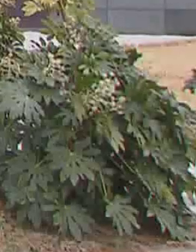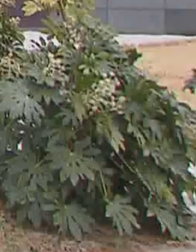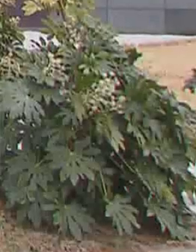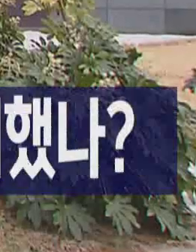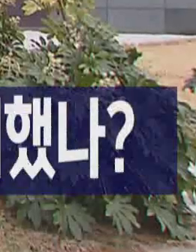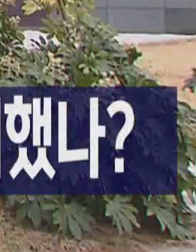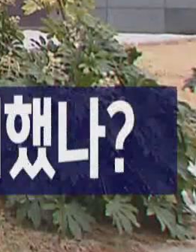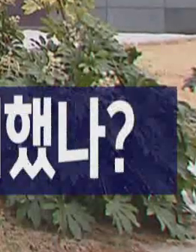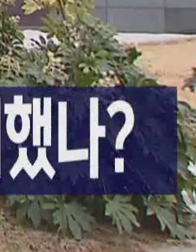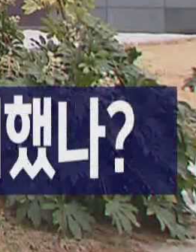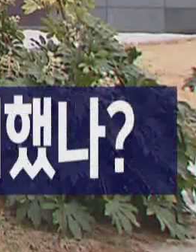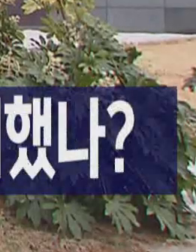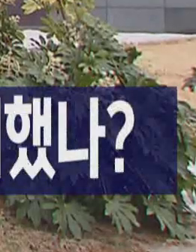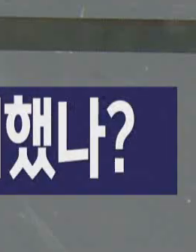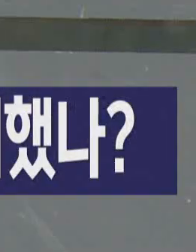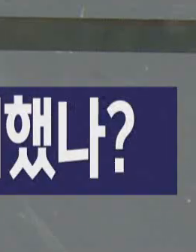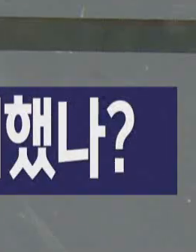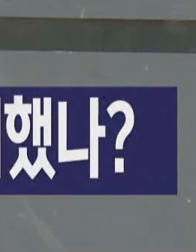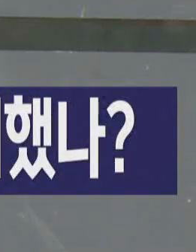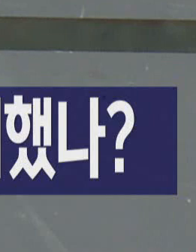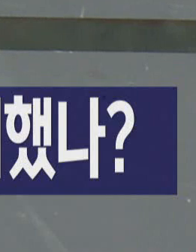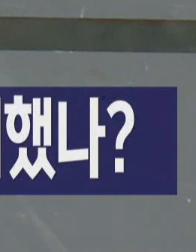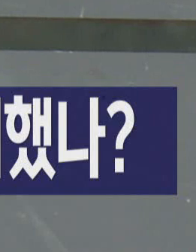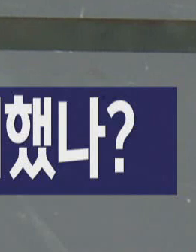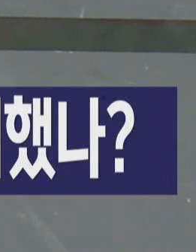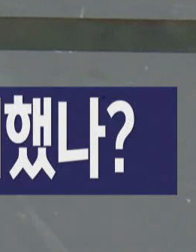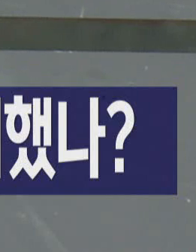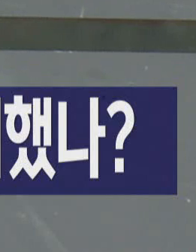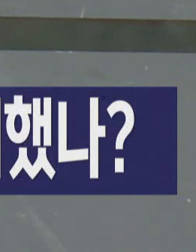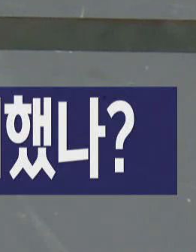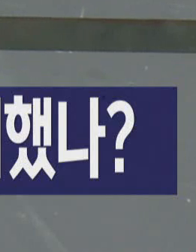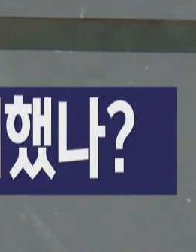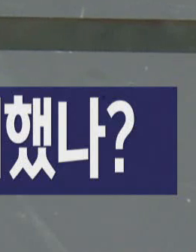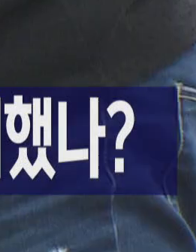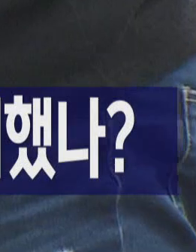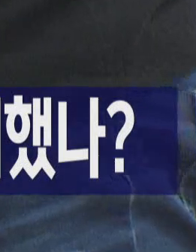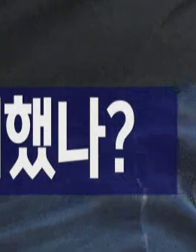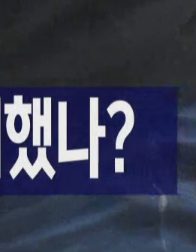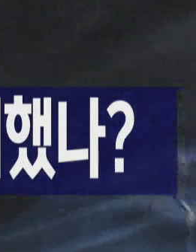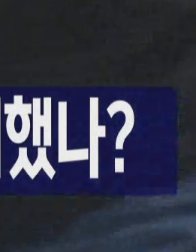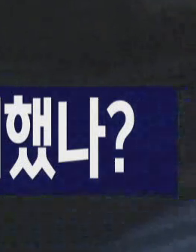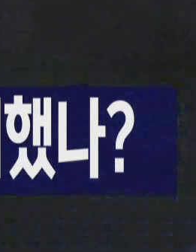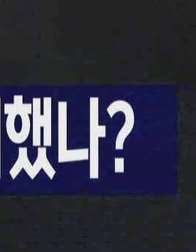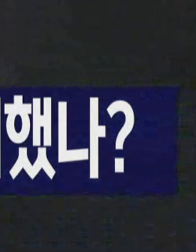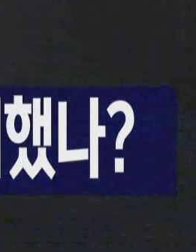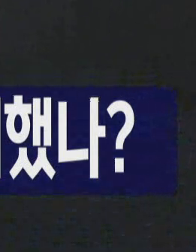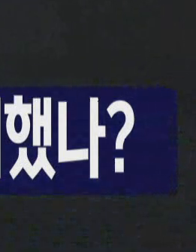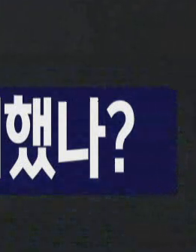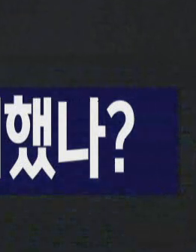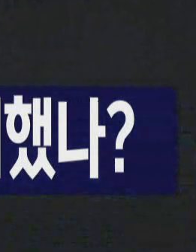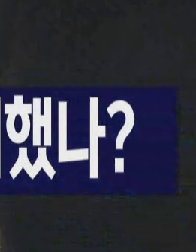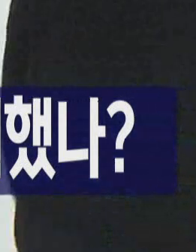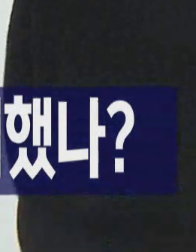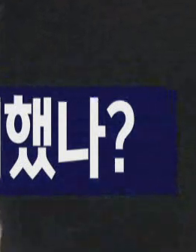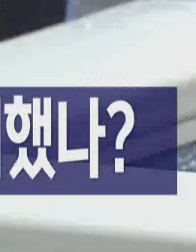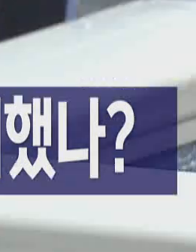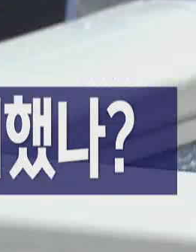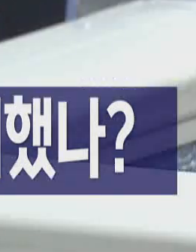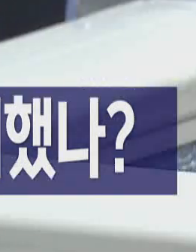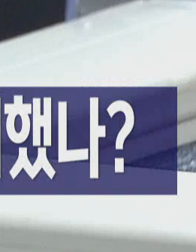순천 아파트의 한 관리소장 갑질 논란에 대해 신고를 받은 고용노동과 안일하게 대처했다는 지적이 제기되고